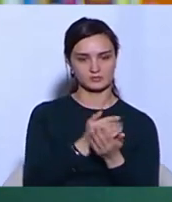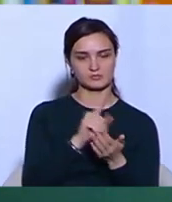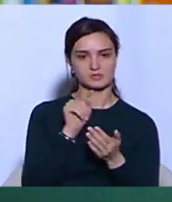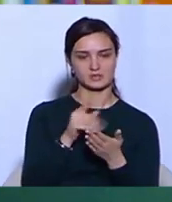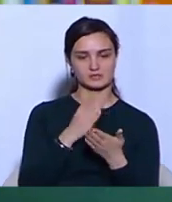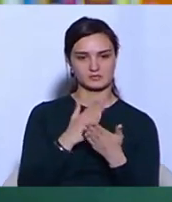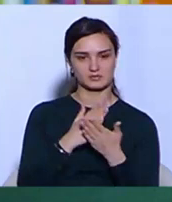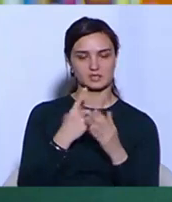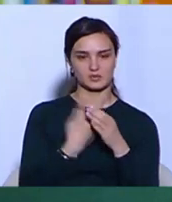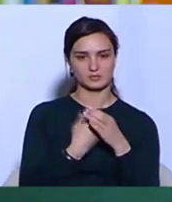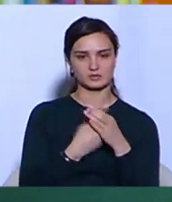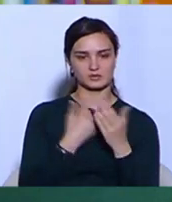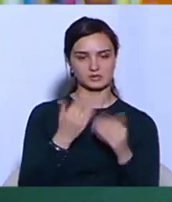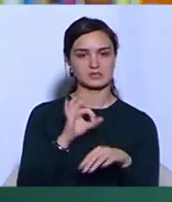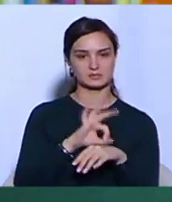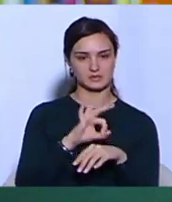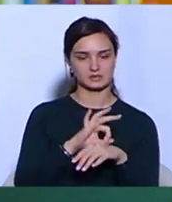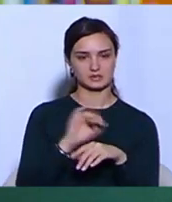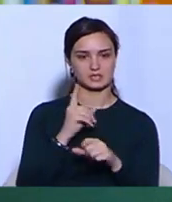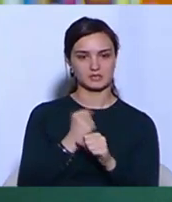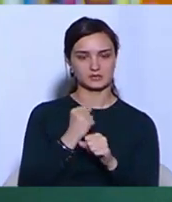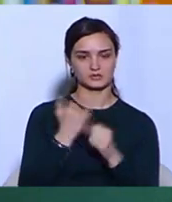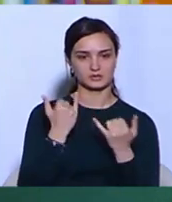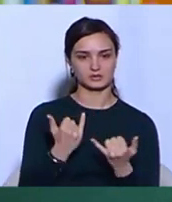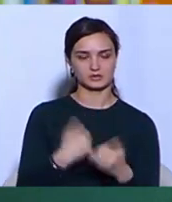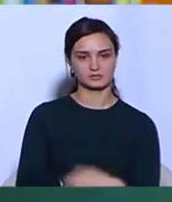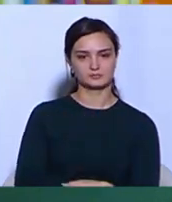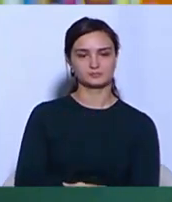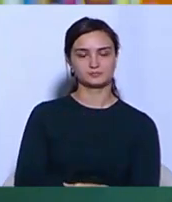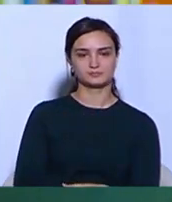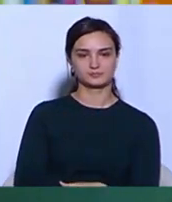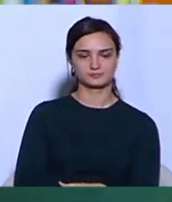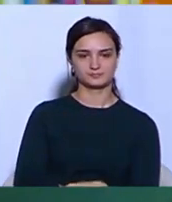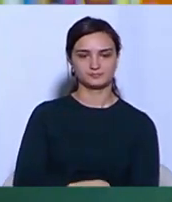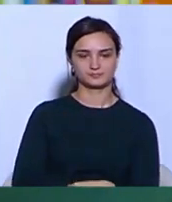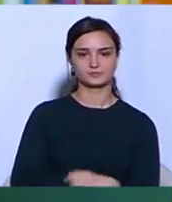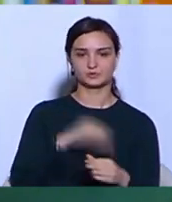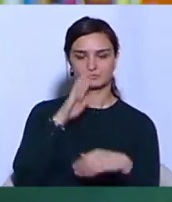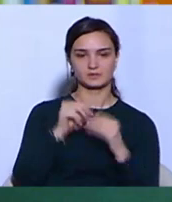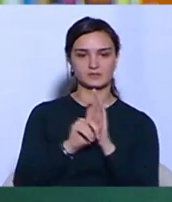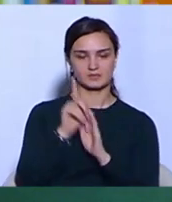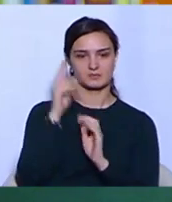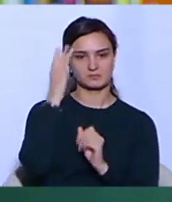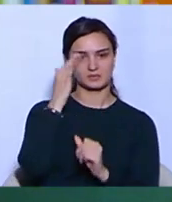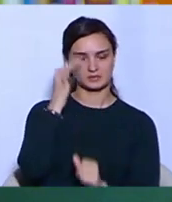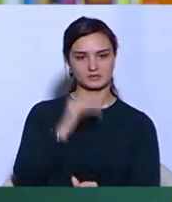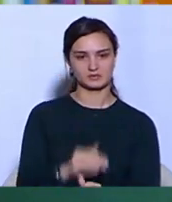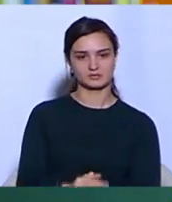აქვს აუტიზმის სპექტრი და რა გავაკეთოთ ახლა. შემდეგ უკვე ჩვენ ვიწყებთ ფიქრს და